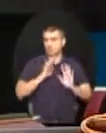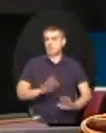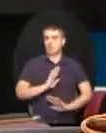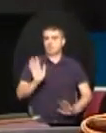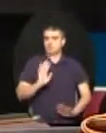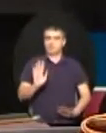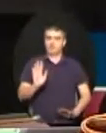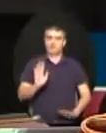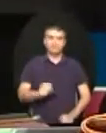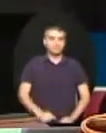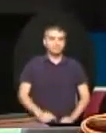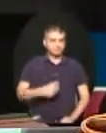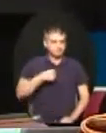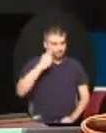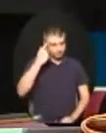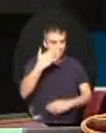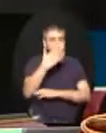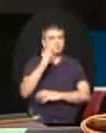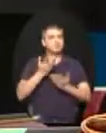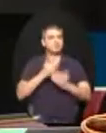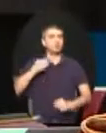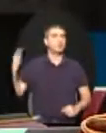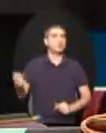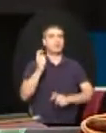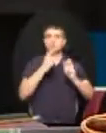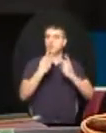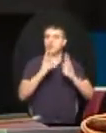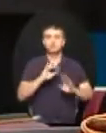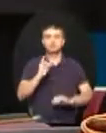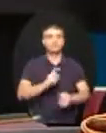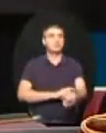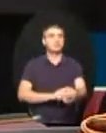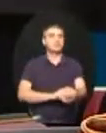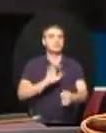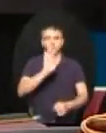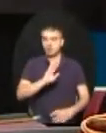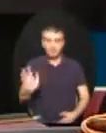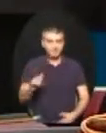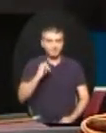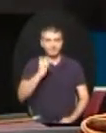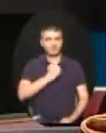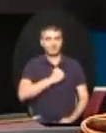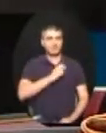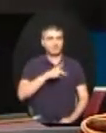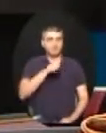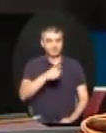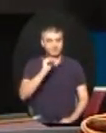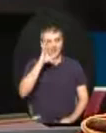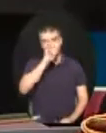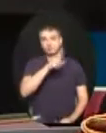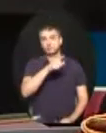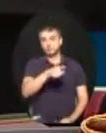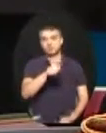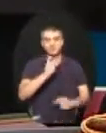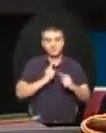מתאבת. אני חושבת שמדינה צריכה לשרת את כל האזרחים, ולא חשוב איזה דם יש להם, ואיזה דת יש להם, ואיזה השקפות יש